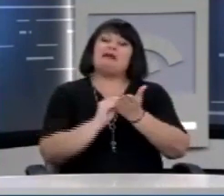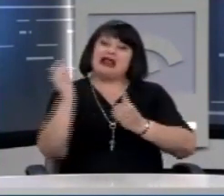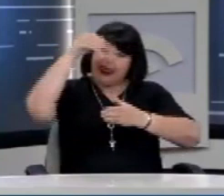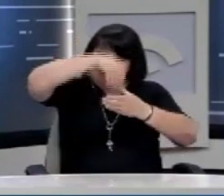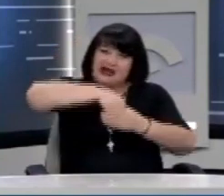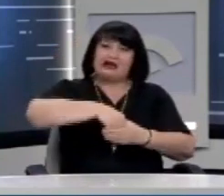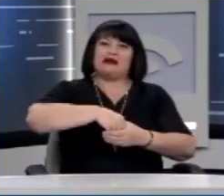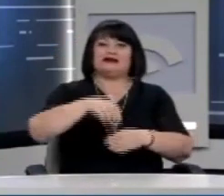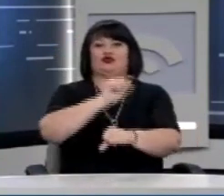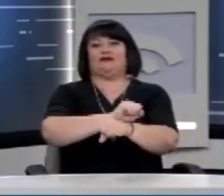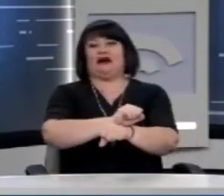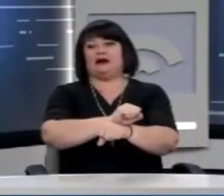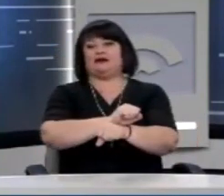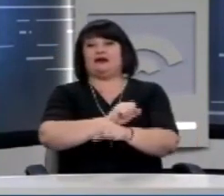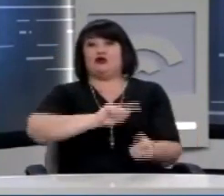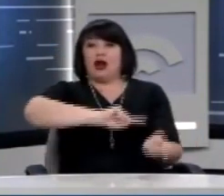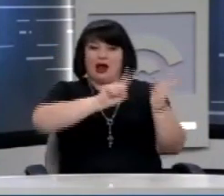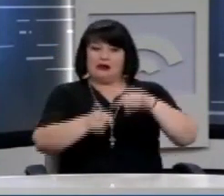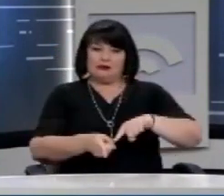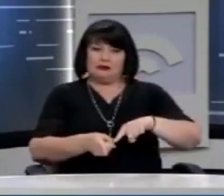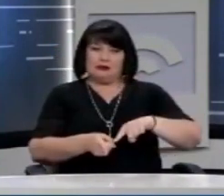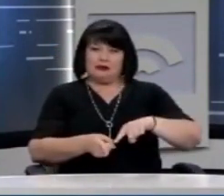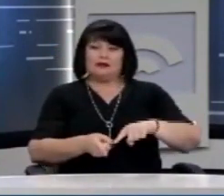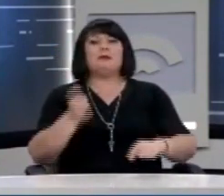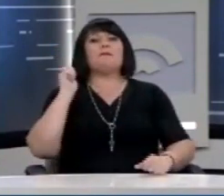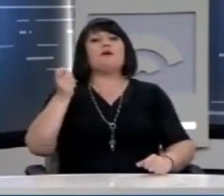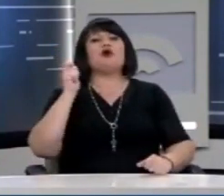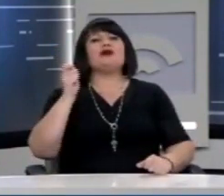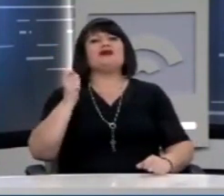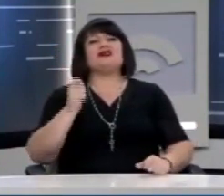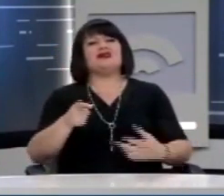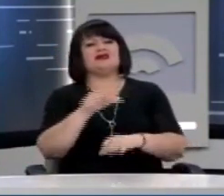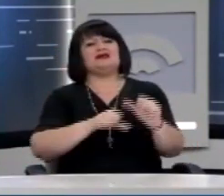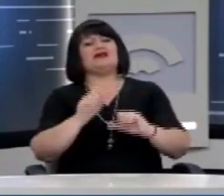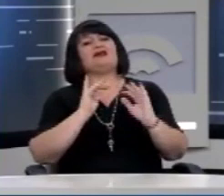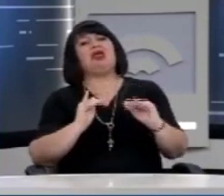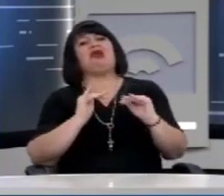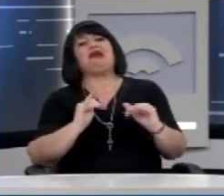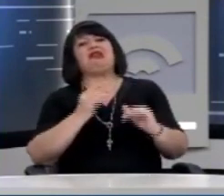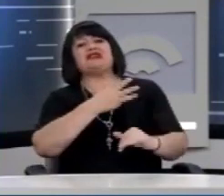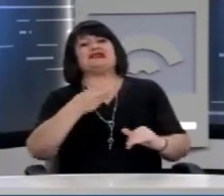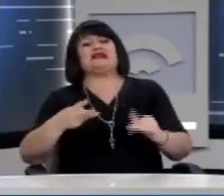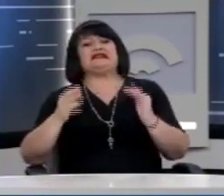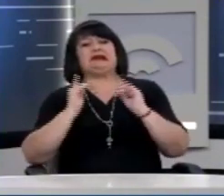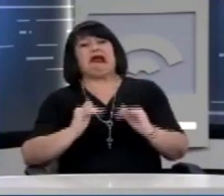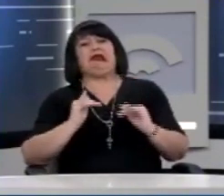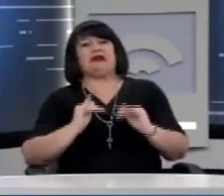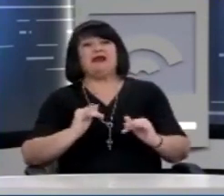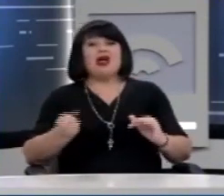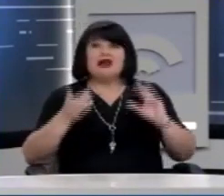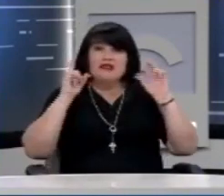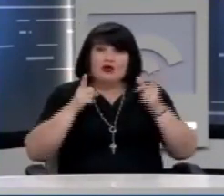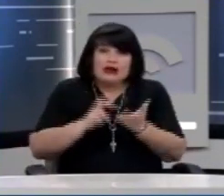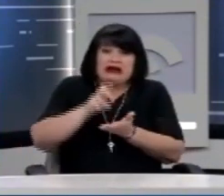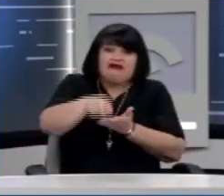των φυλακισμένων. Αντίθετα, μετά τις πολιτικές ανακύκλωσης του προβλήματος επί ΣΥΡΙΖΑ, η Νέα Δημοκρατία προχωρά